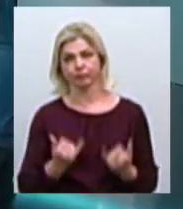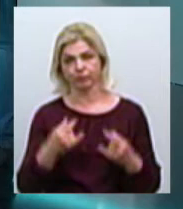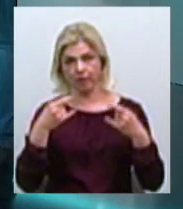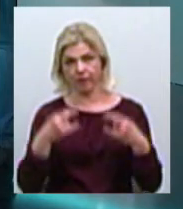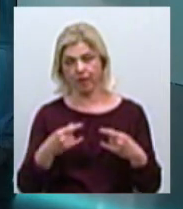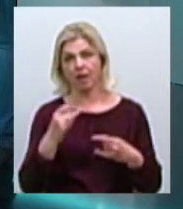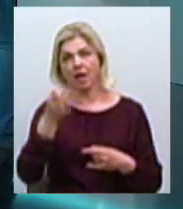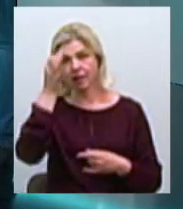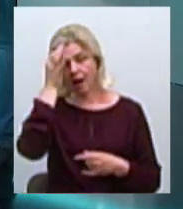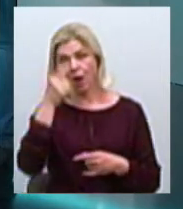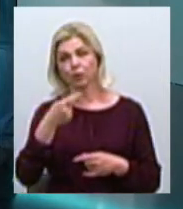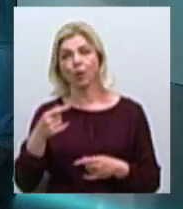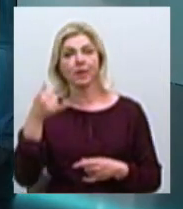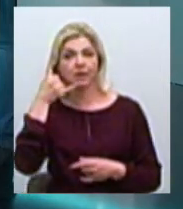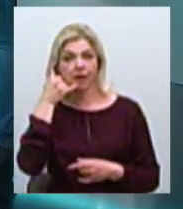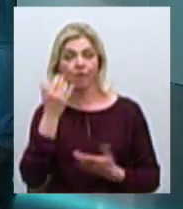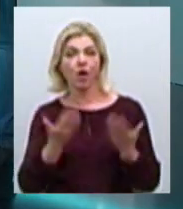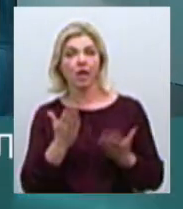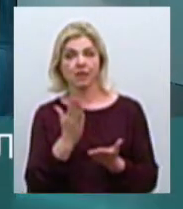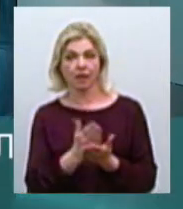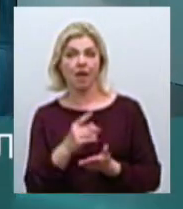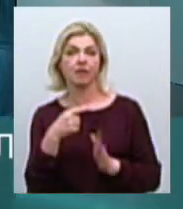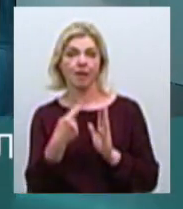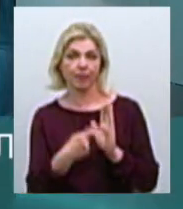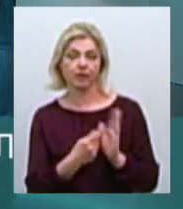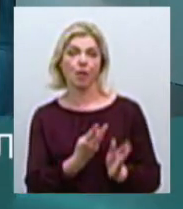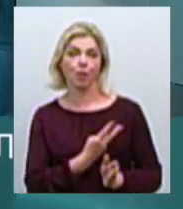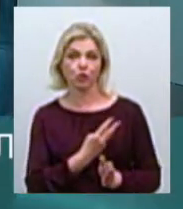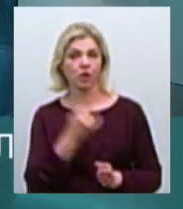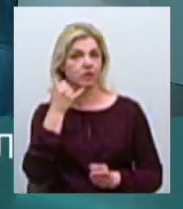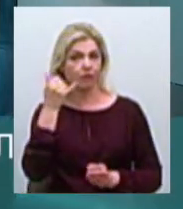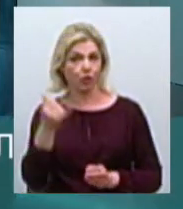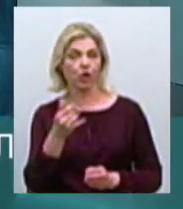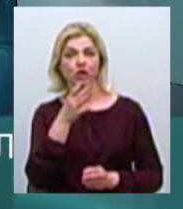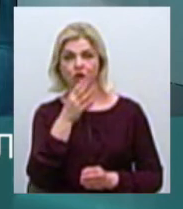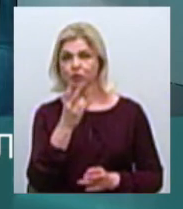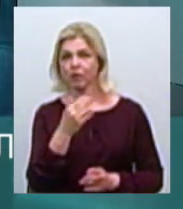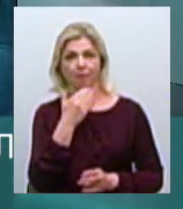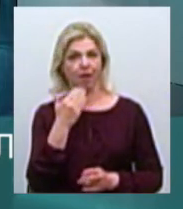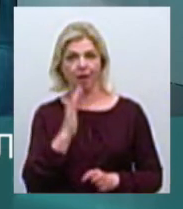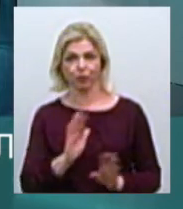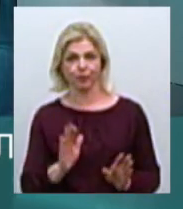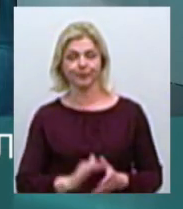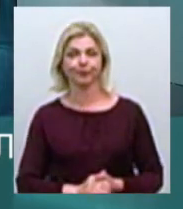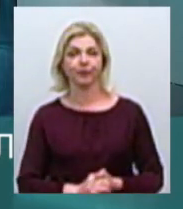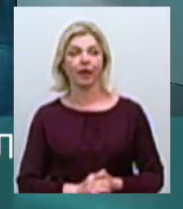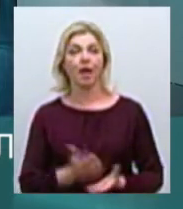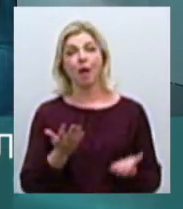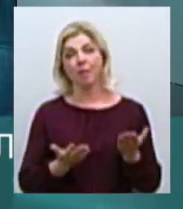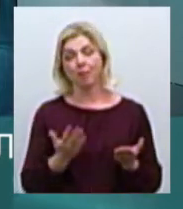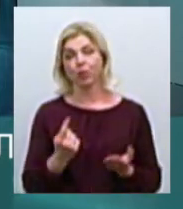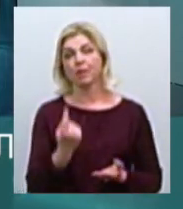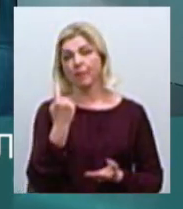студії 76-92-33. Якщо маєте запитання, побажання, телефонуйте. Часу не так багато. Ну і, мабуть, перш